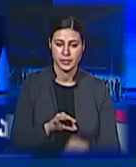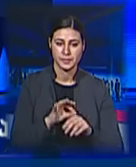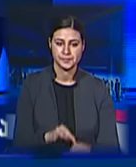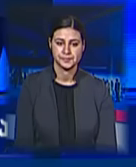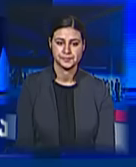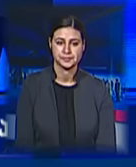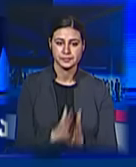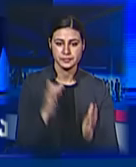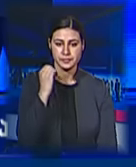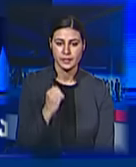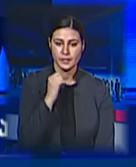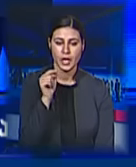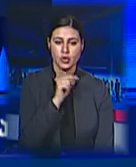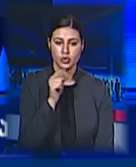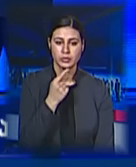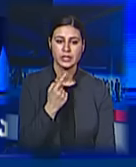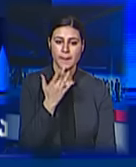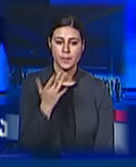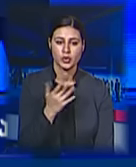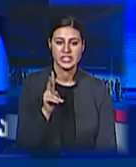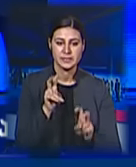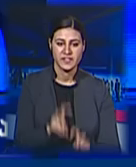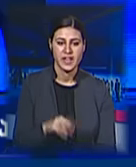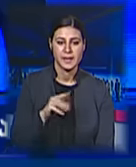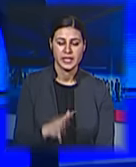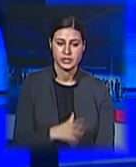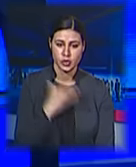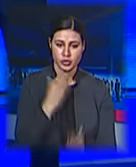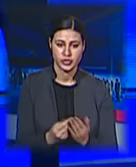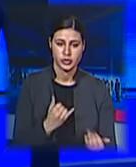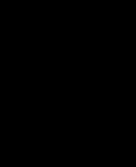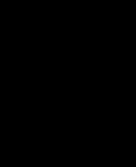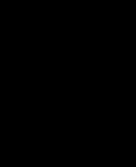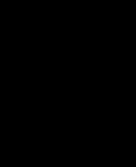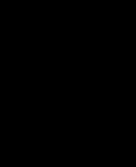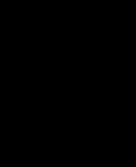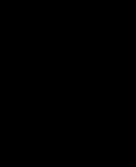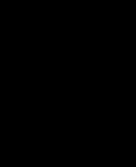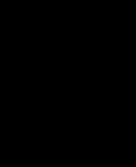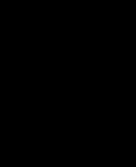გასაგებია, ძალიან დიდი მადლობა. ეკონომიკური პოლიტიკის მკვლევარი გიორგი მიქანაძე იყო ჩვენ დღევანდელი სტუმარი.